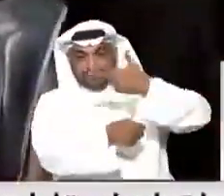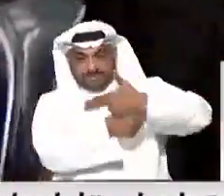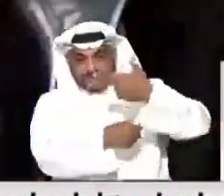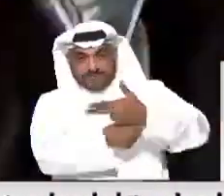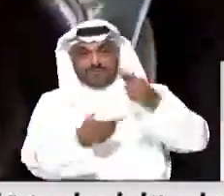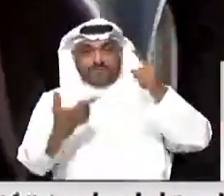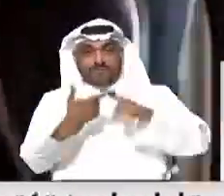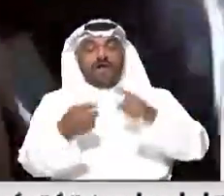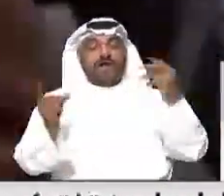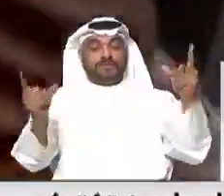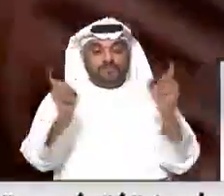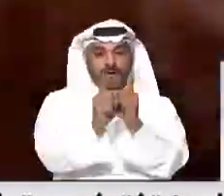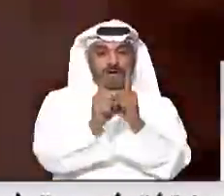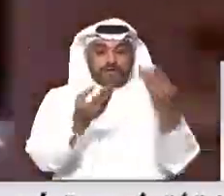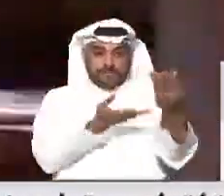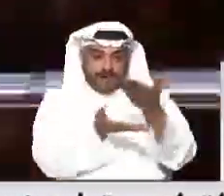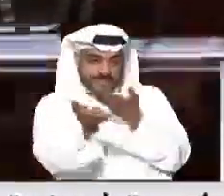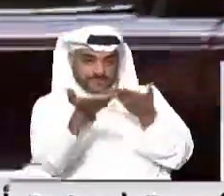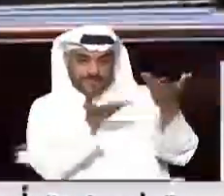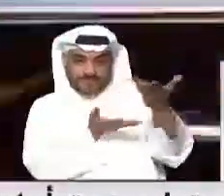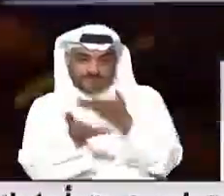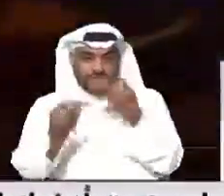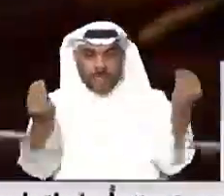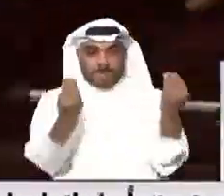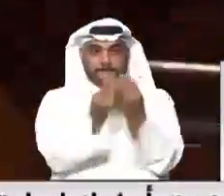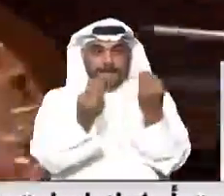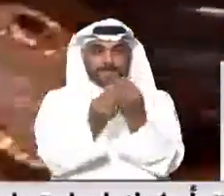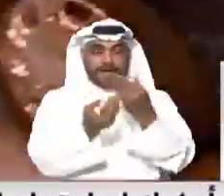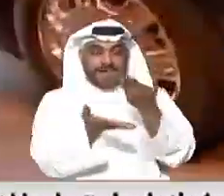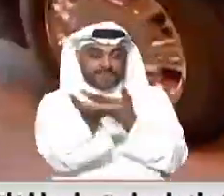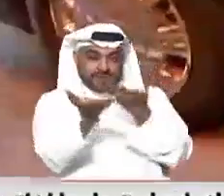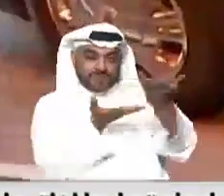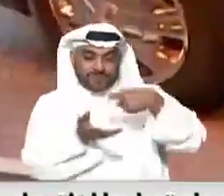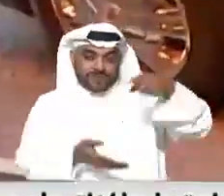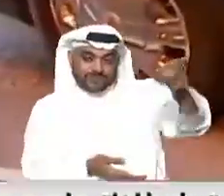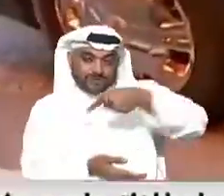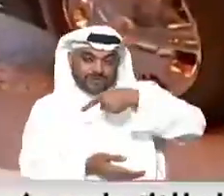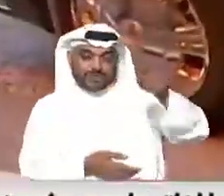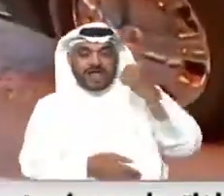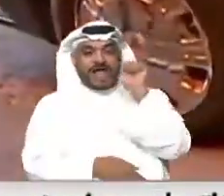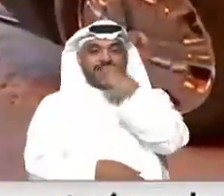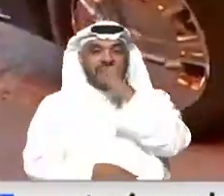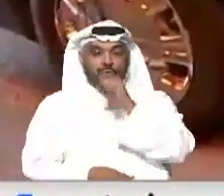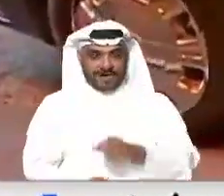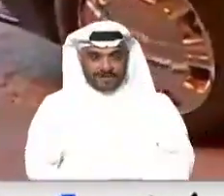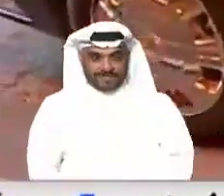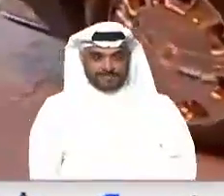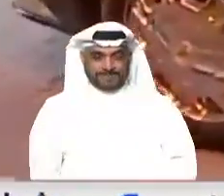لتعزيز العلاقات مع هاتين الحليفتين الدبلوماسيتين لتايوان.